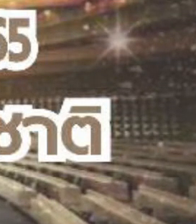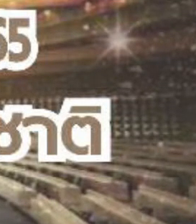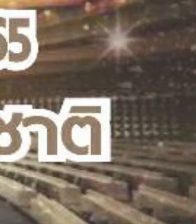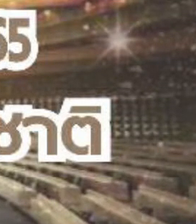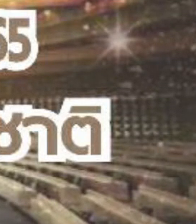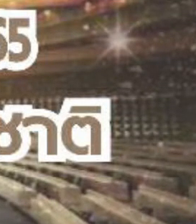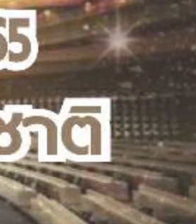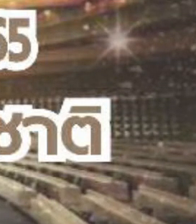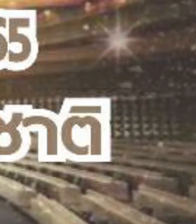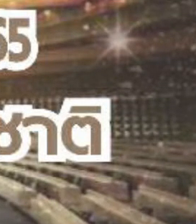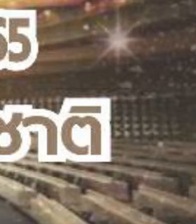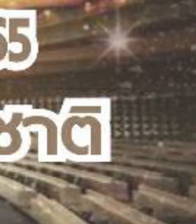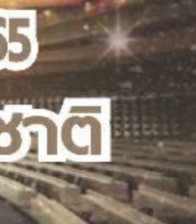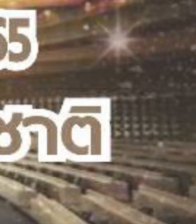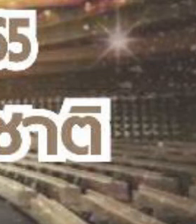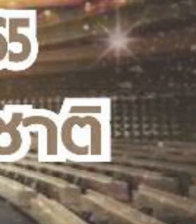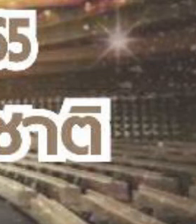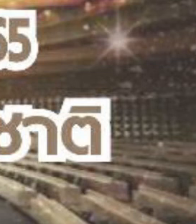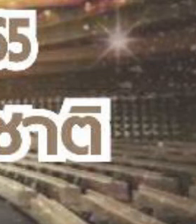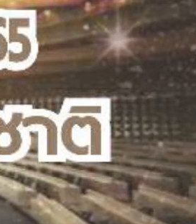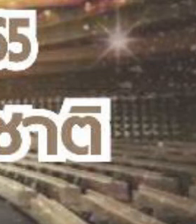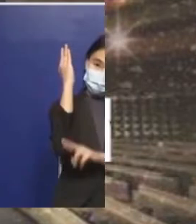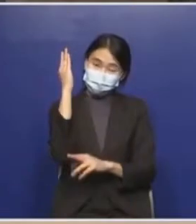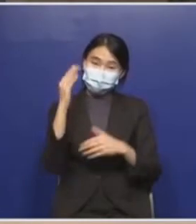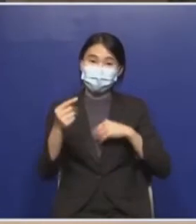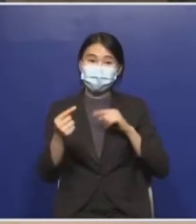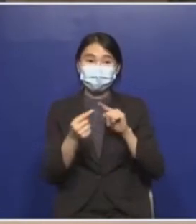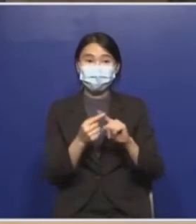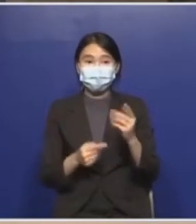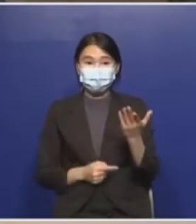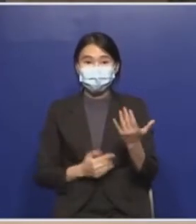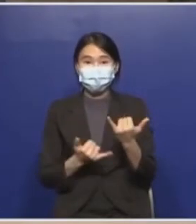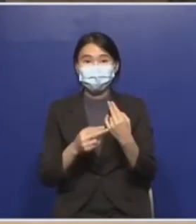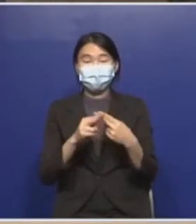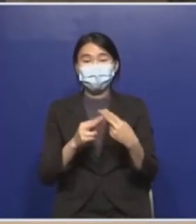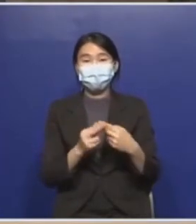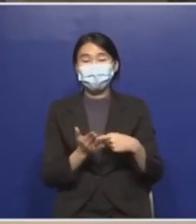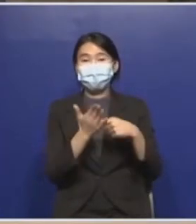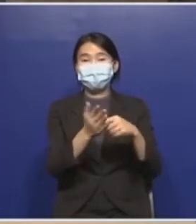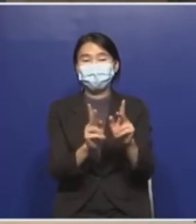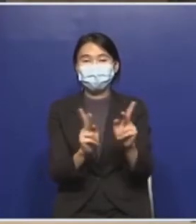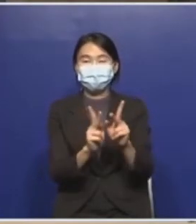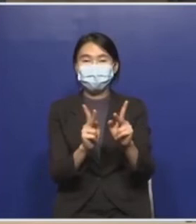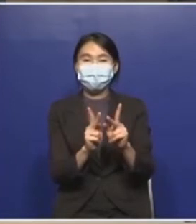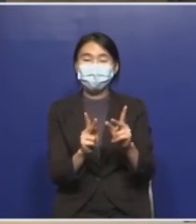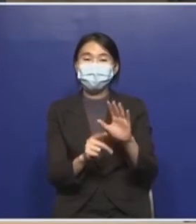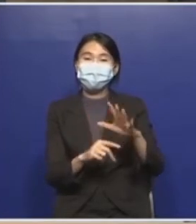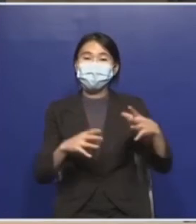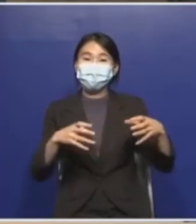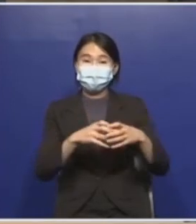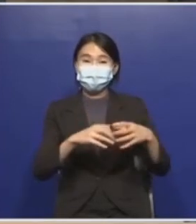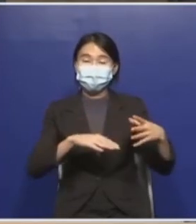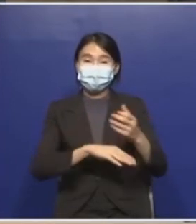มาชิกสภาผู้แทนราษฎรจังหวัดราธิวาสพรรคประชาชาติขอเสนอรายชื่อกรรมาธิการวิสามันในสัดส่วนของพรรคประชาช